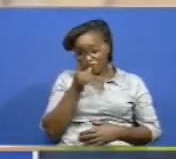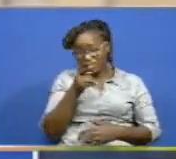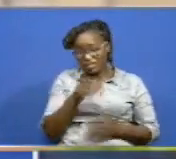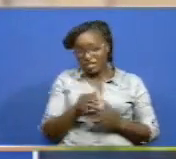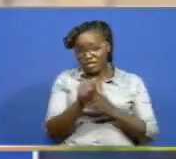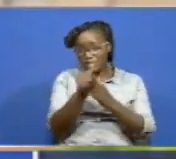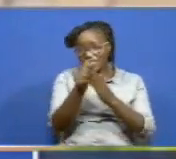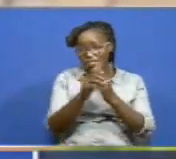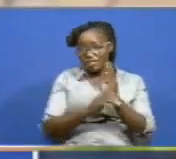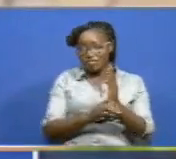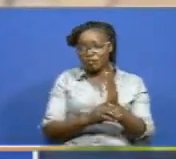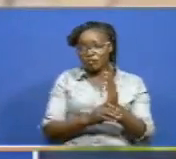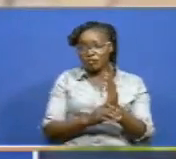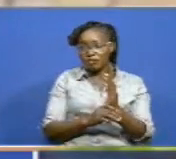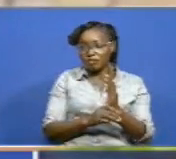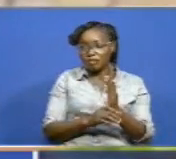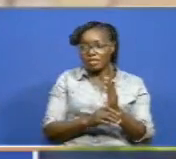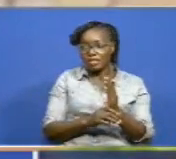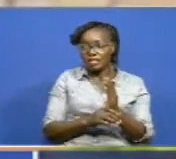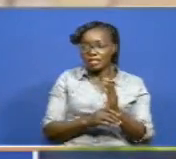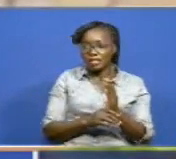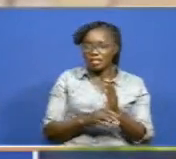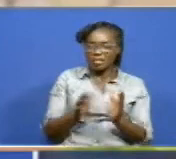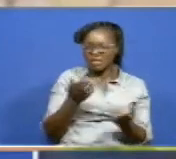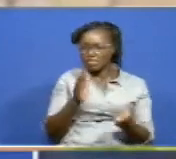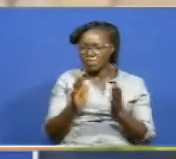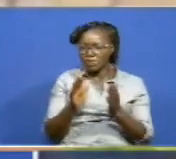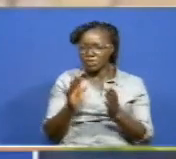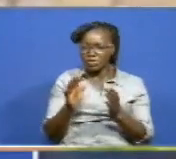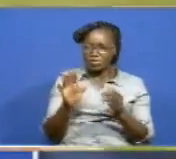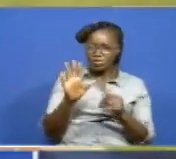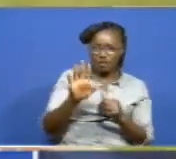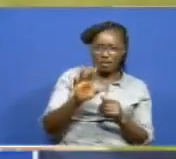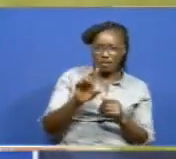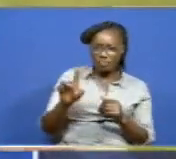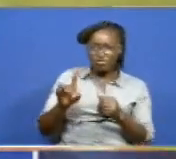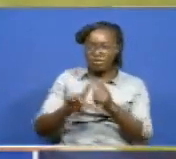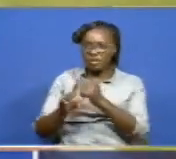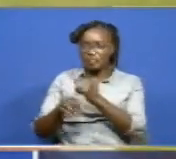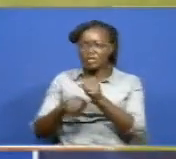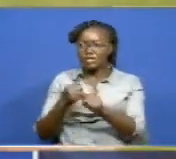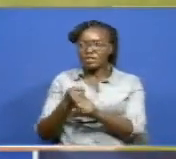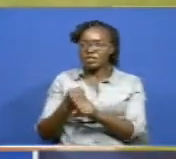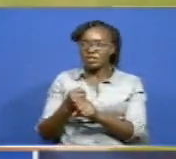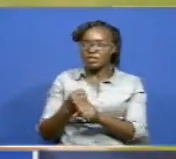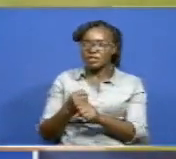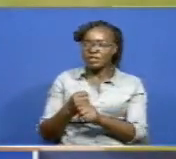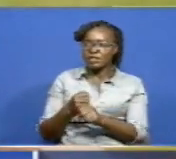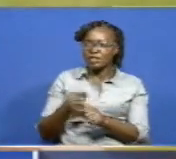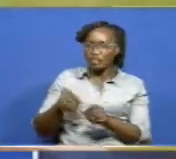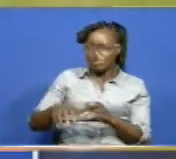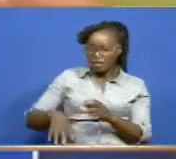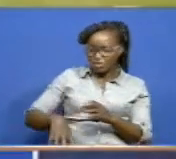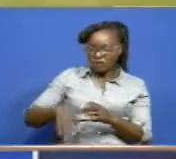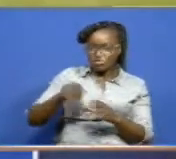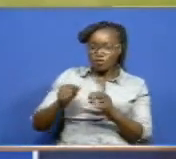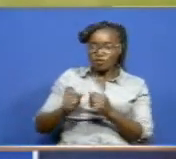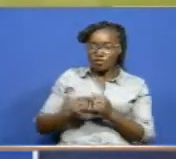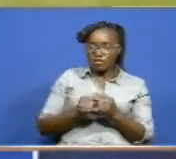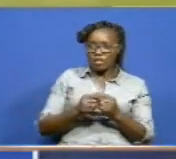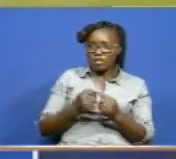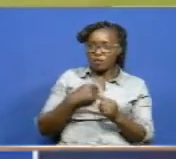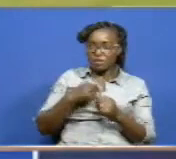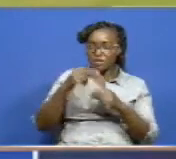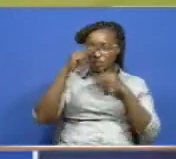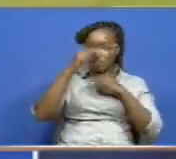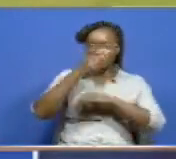yake. Akiwa natenda nje ya miaka tano, miaka sita hapo. Amegrow nikiwa na yeye. Kwenda secondary